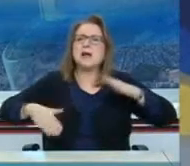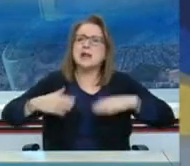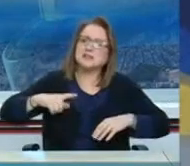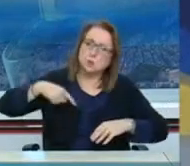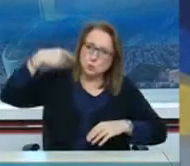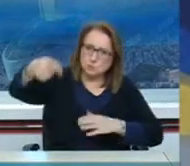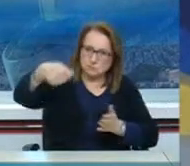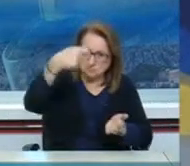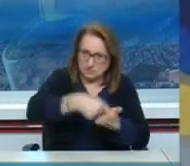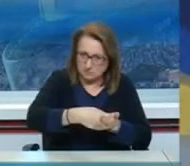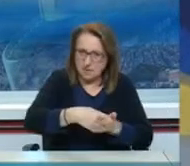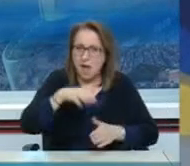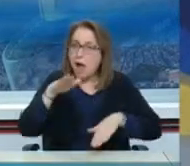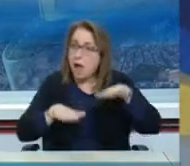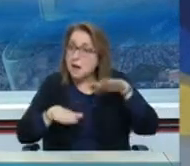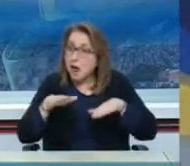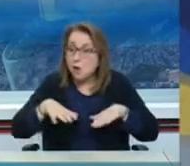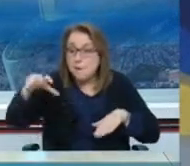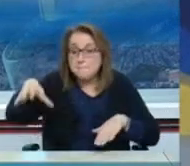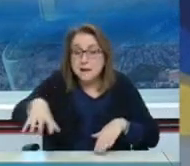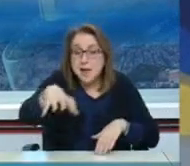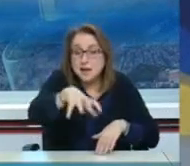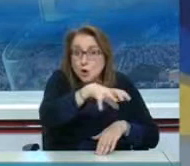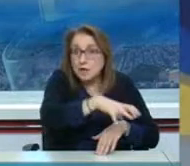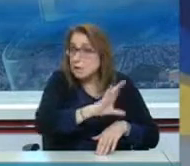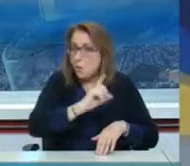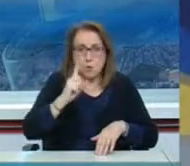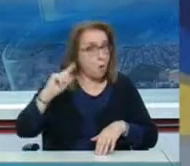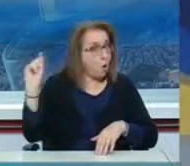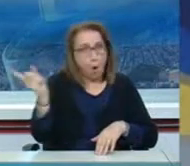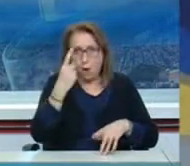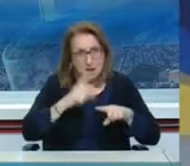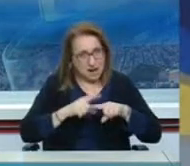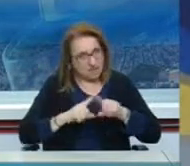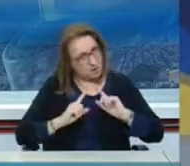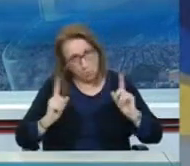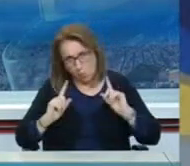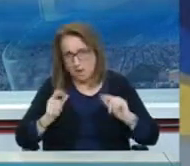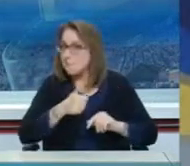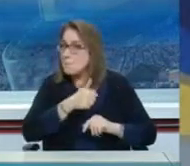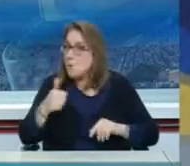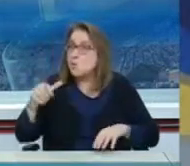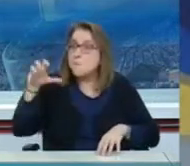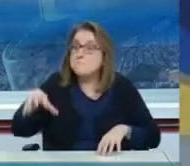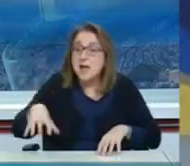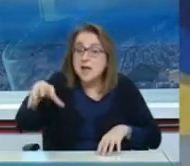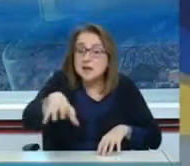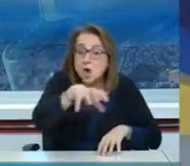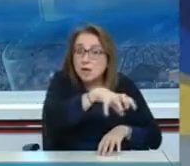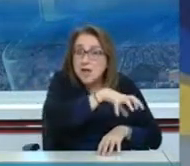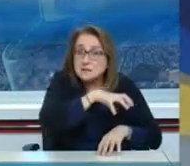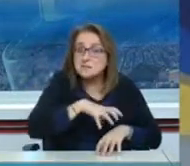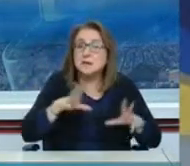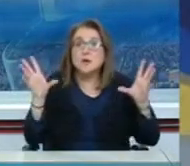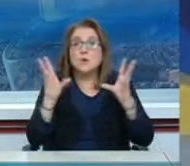κλάδους και περιοχές όπου διακόπτεται η οικονομική δραστηριότητα της επιχείρησης με κρατική εντολή για περισσότερες από 10